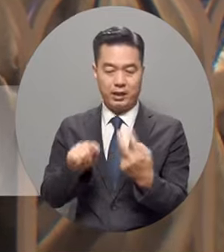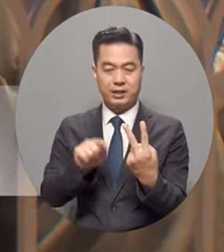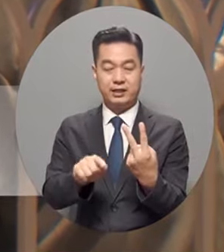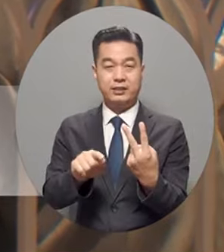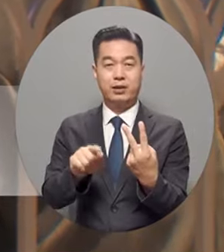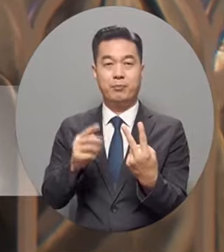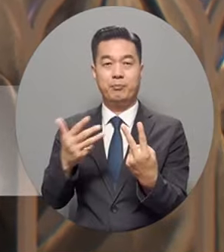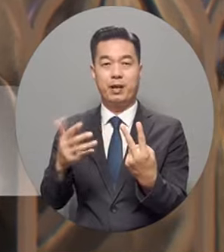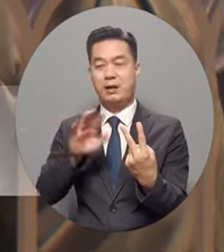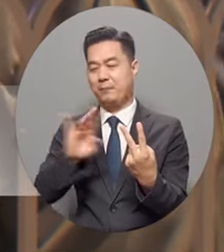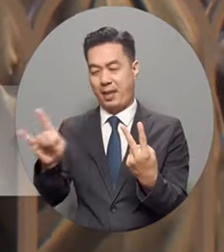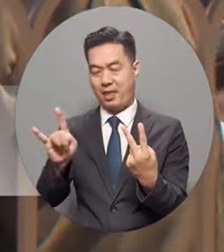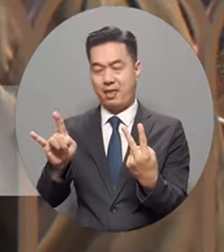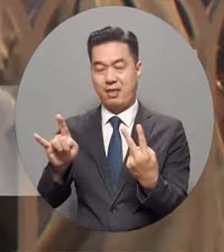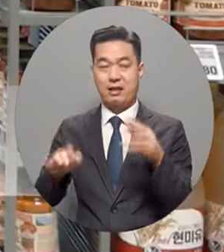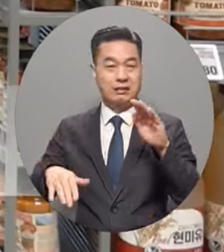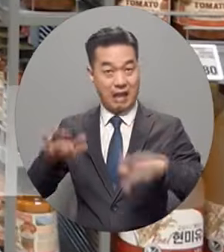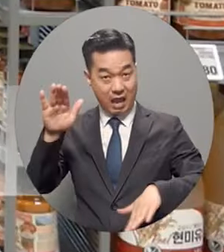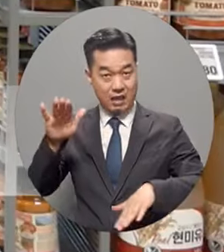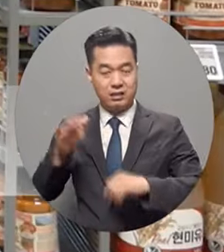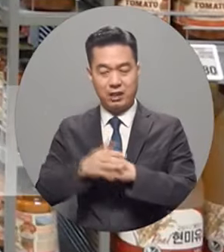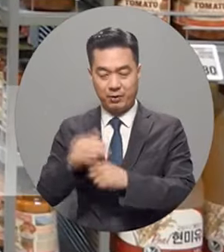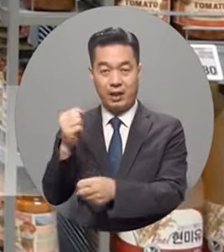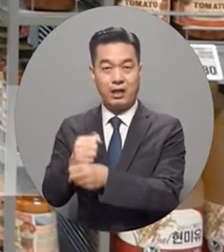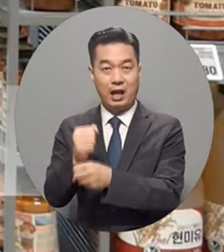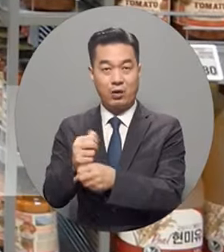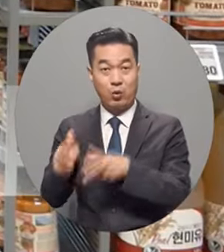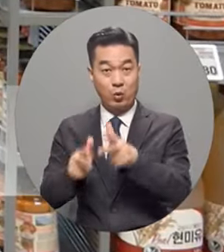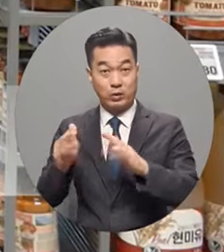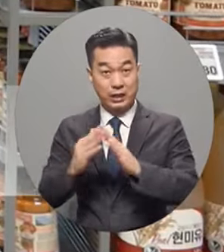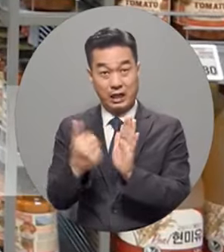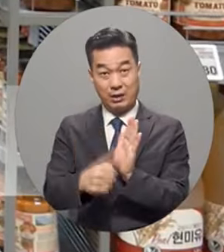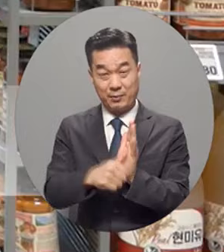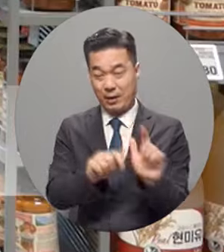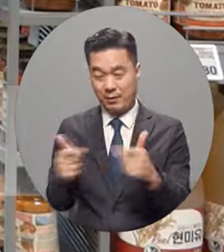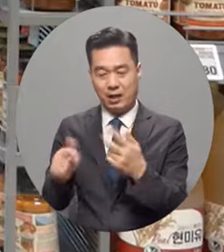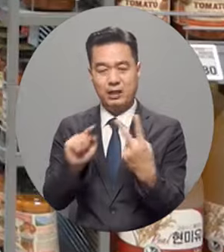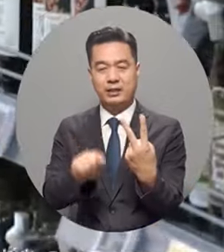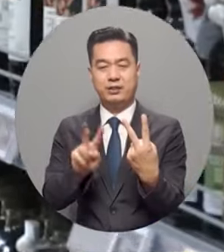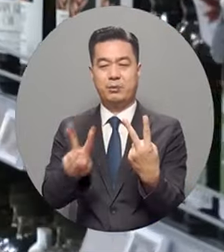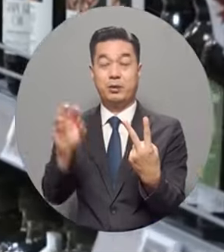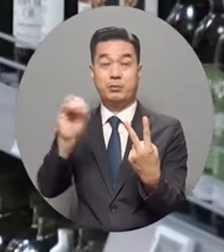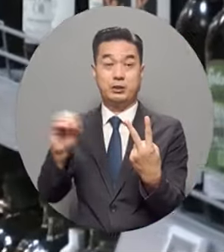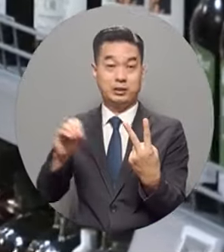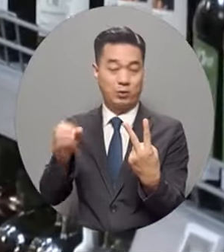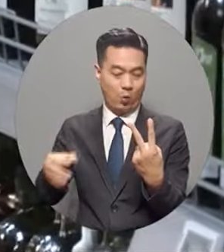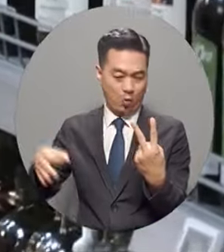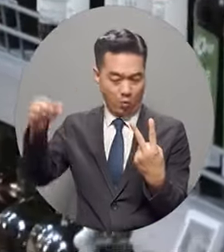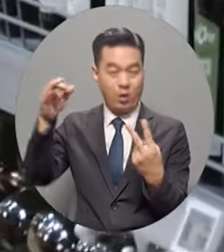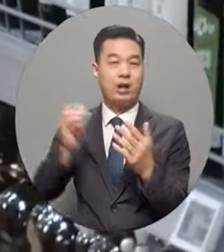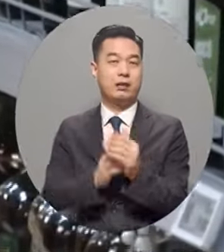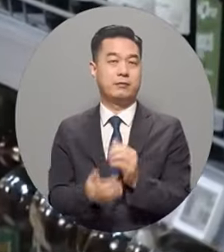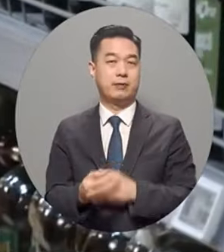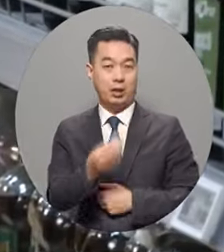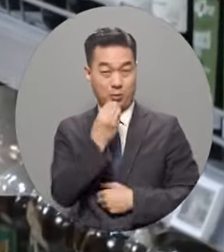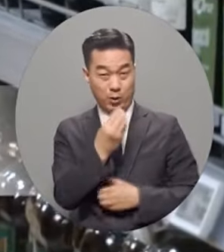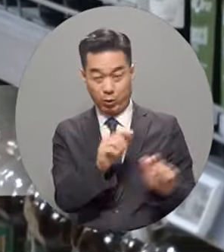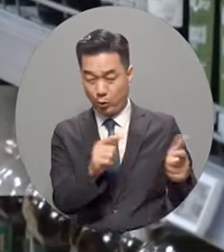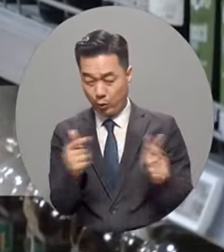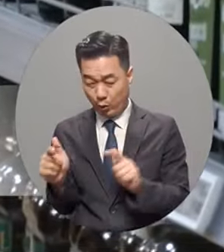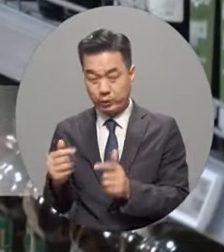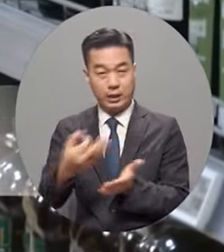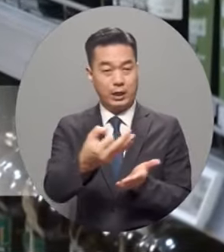2.8배를 기록했습니다. 가공식품도 1.6배인 2.2%가 올랐습니다. 먹거리 상승폭이